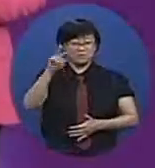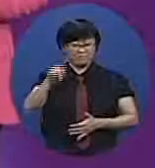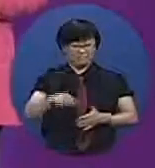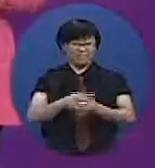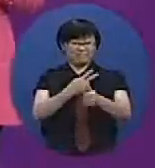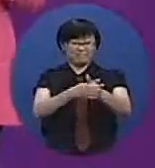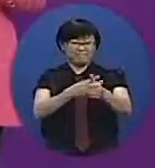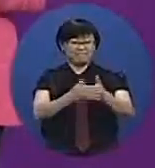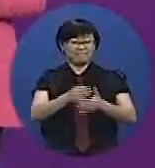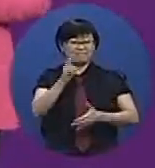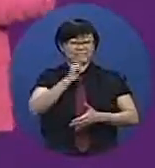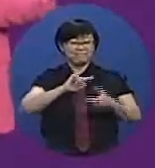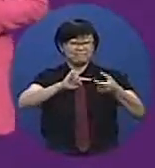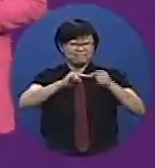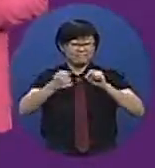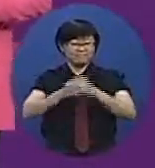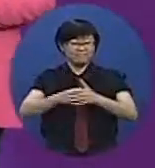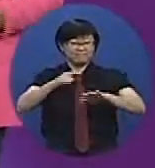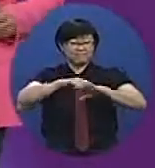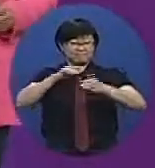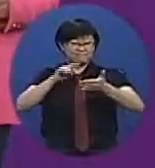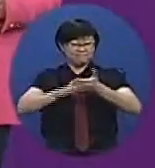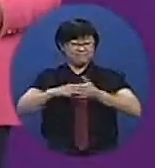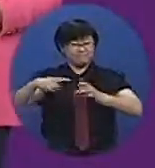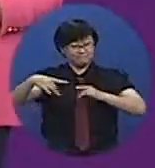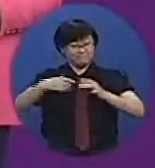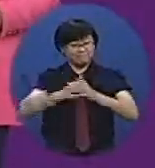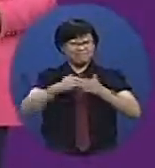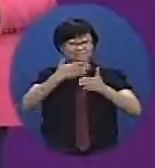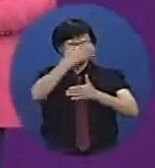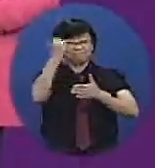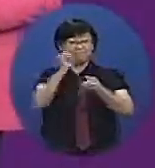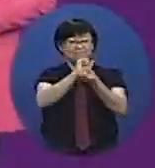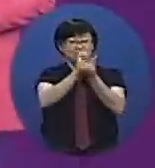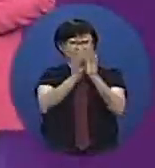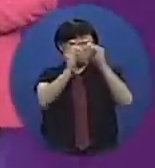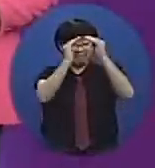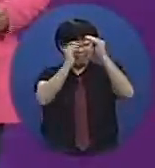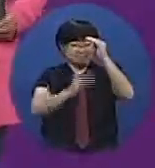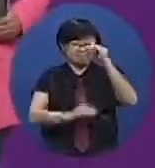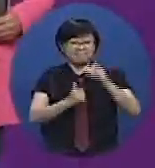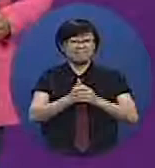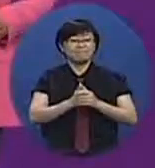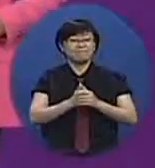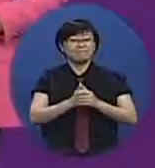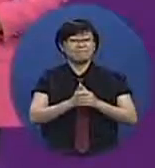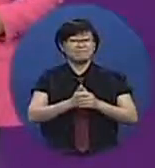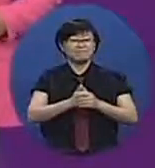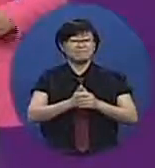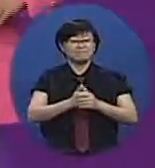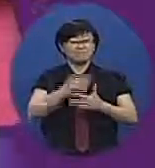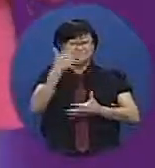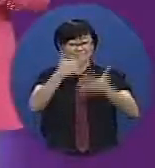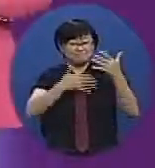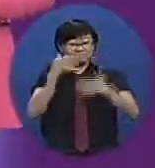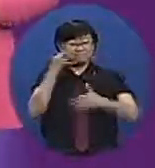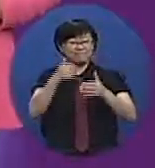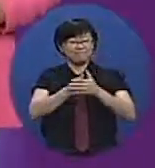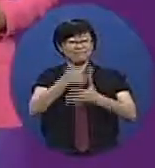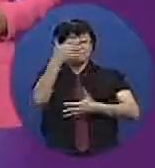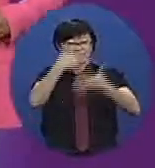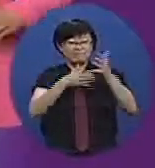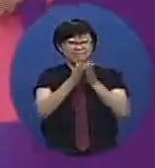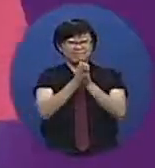고맙습니다. 네, 그 노래 가사가 진짜 좋습니다. 네. 할미꽃 사연, 우리 송봉수 씨. 네. 자, 뮤직 비디오를